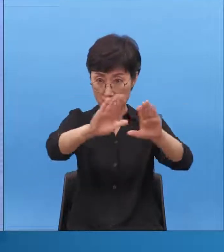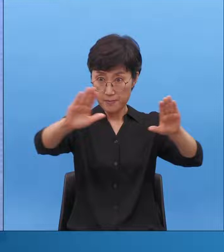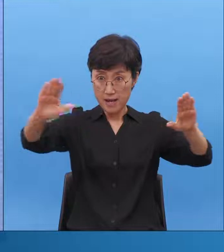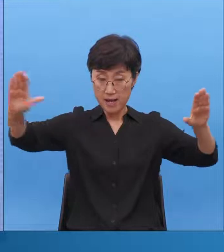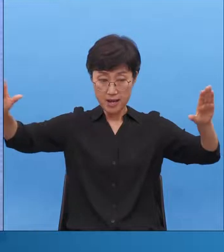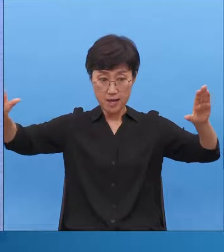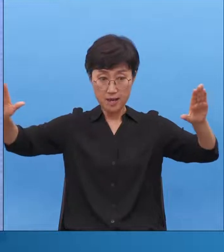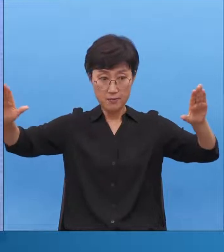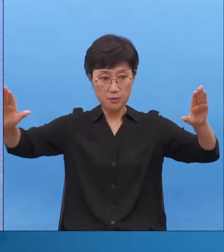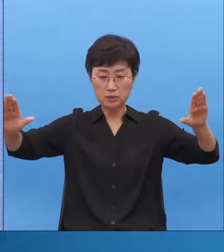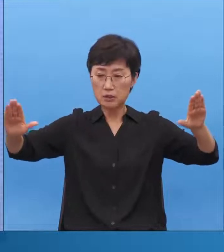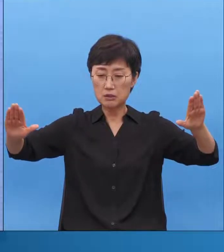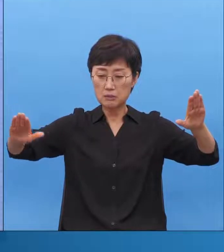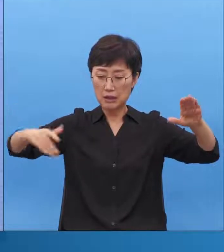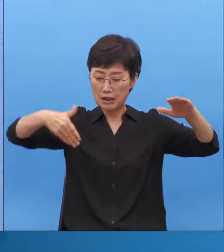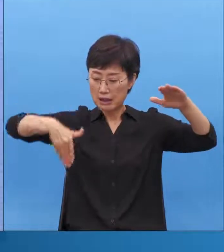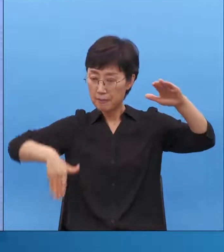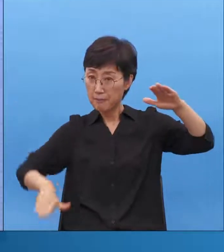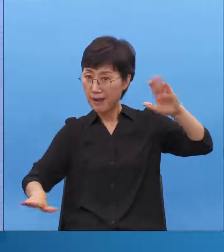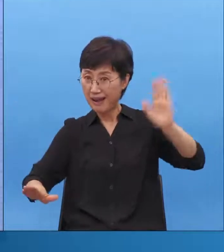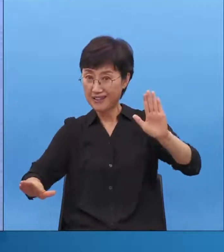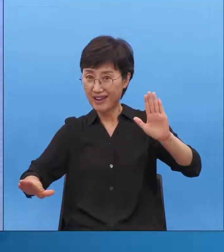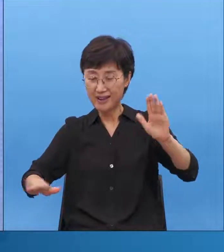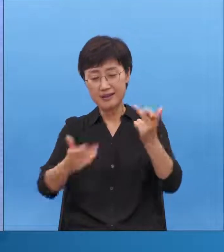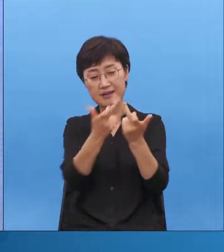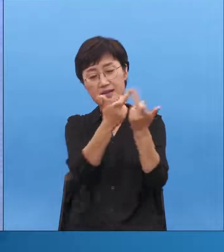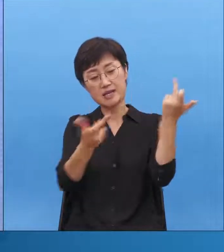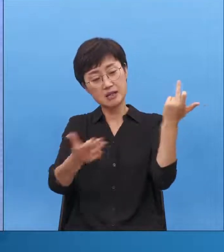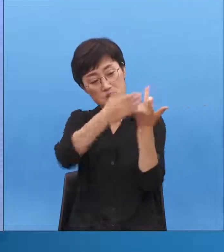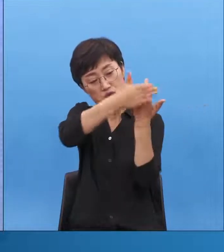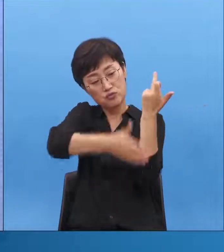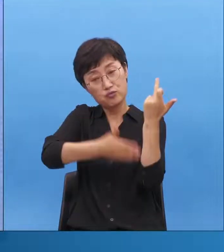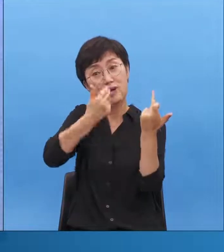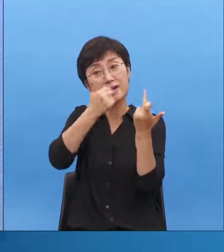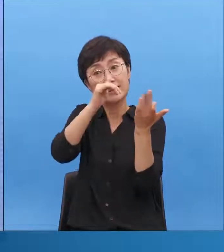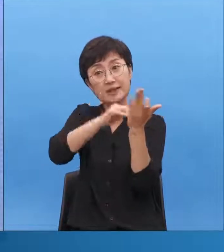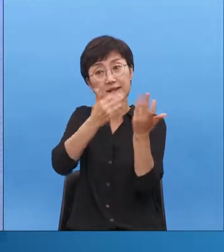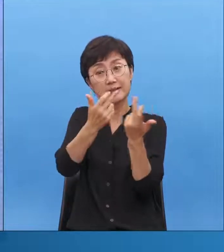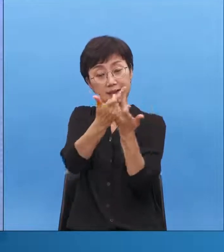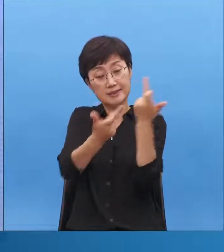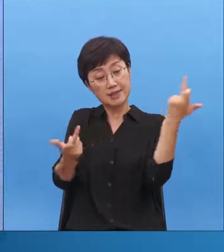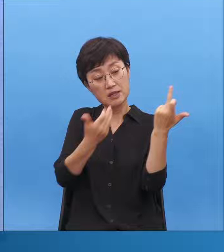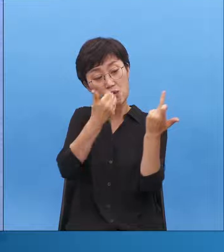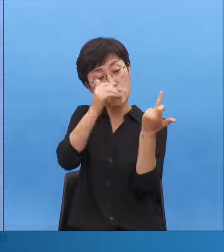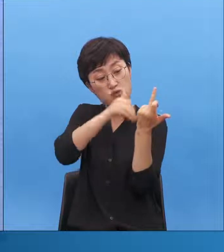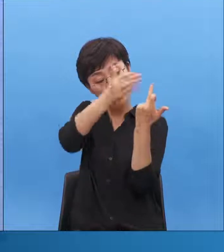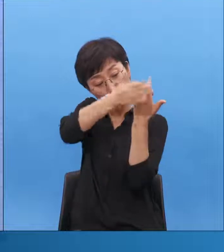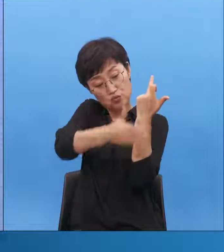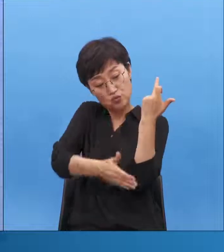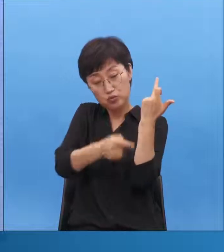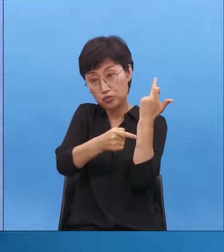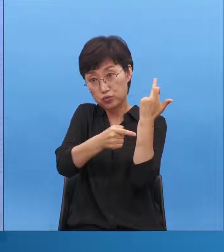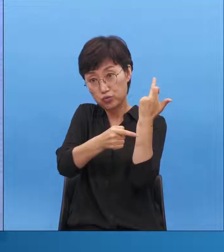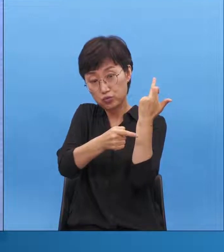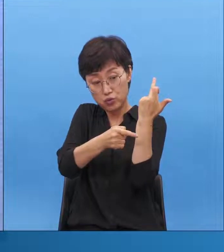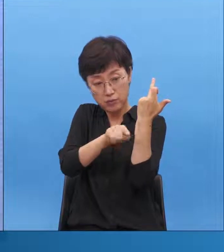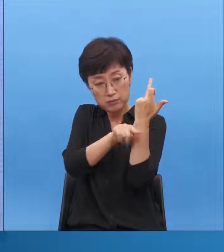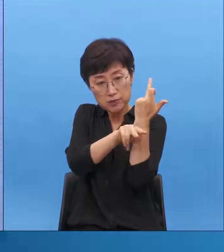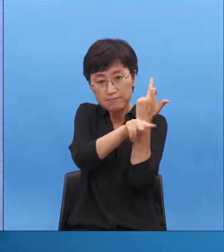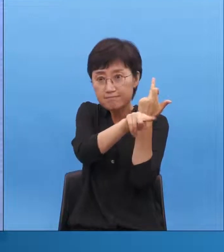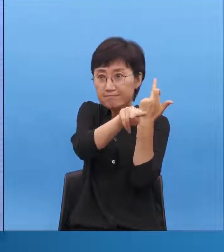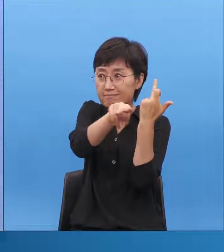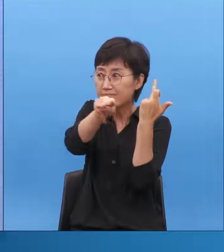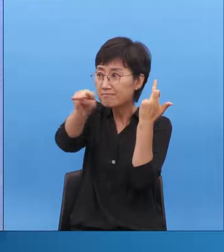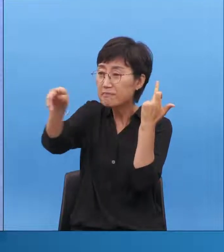있는 위치에 있다. And to have a tomb instead of a rock, it means that the rock is placed in a place where you could see far out. To 그리고 뭐 distance. 홍수가 나거나 이렇게 해도